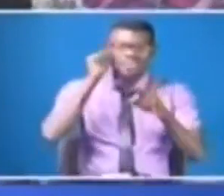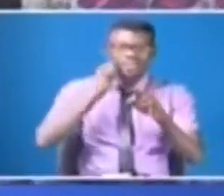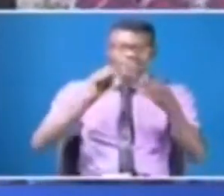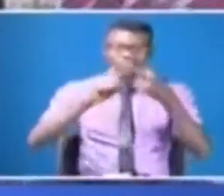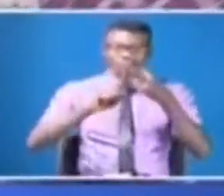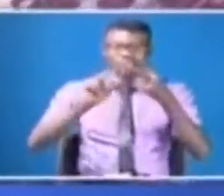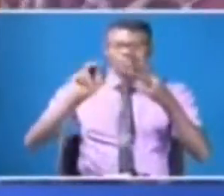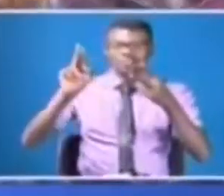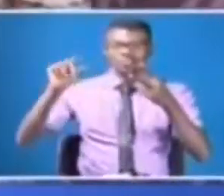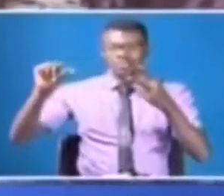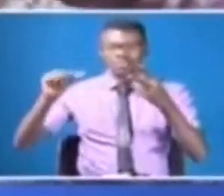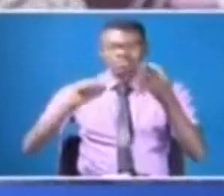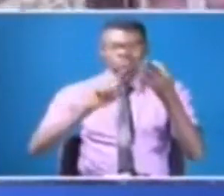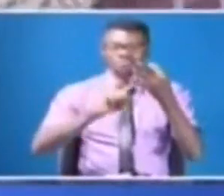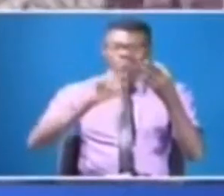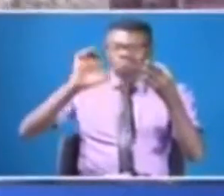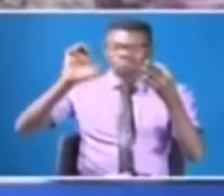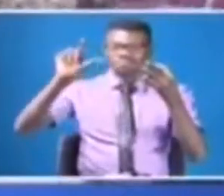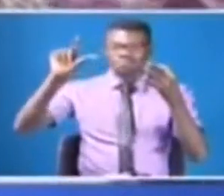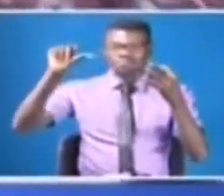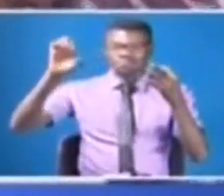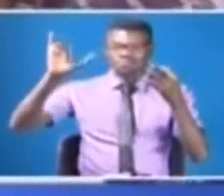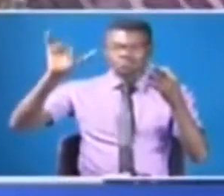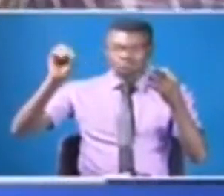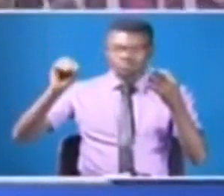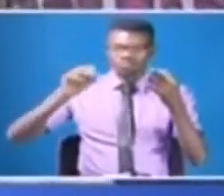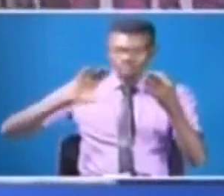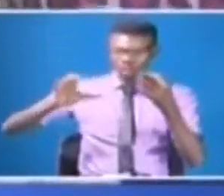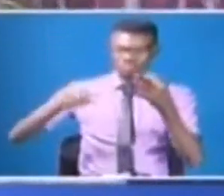Gishu, and Elgeyo Marakwet counties. Elvis Kosgei, KTN News.